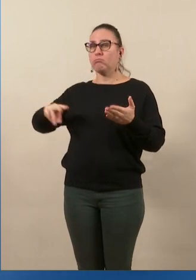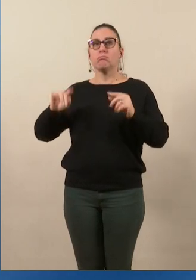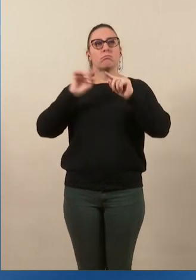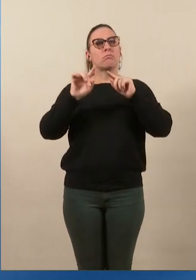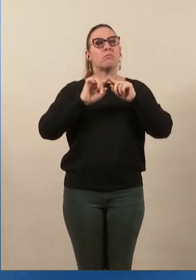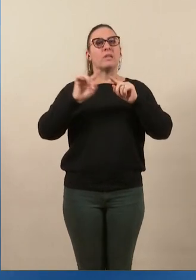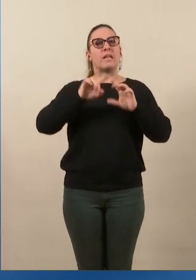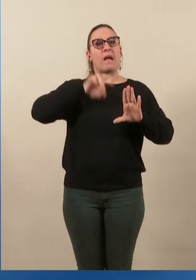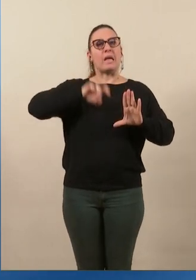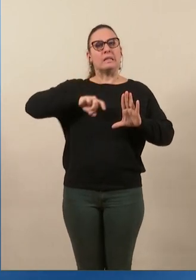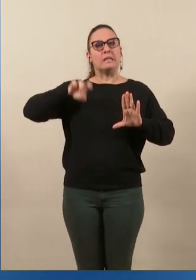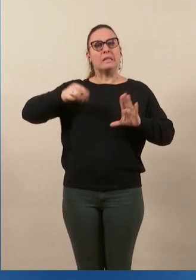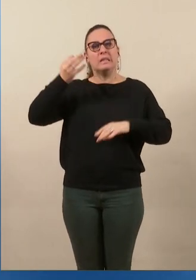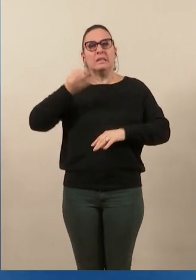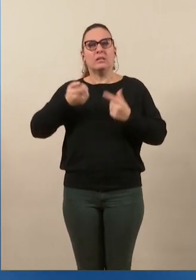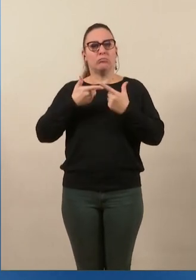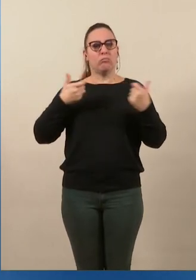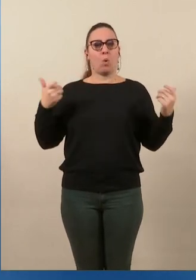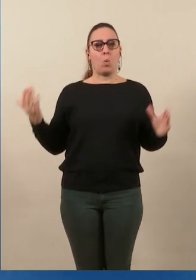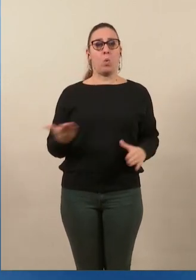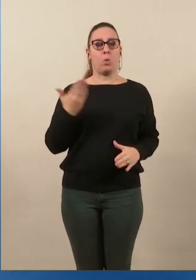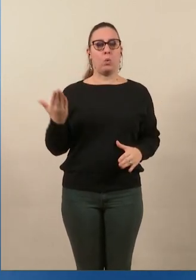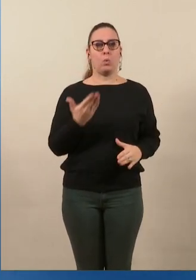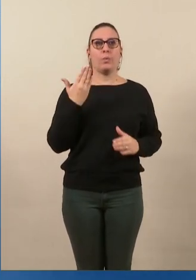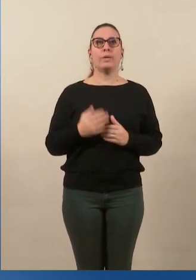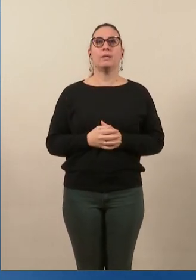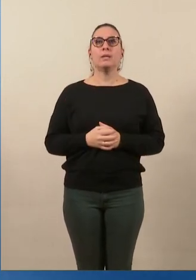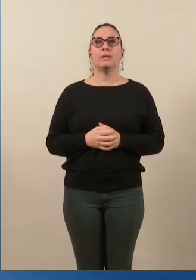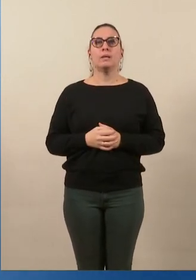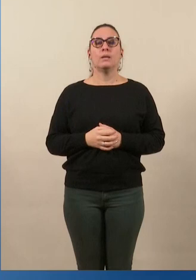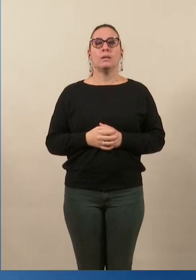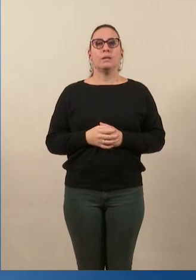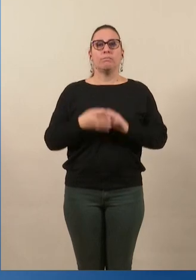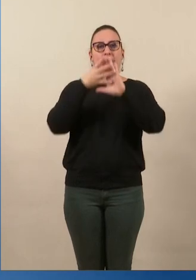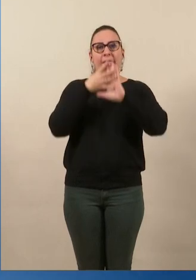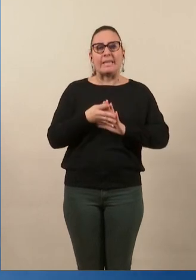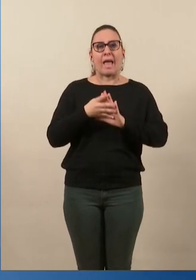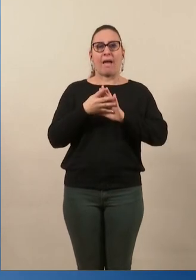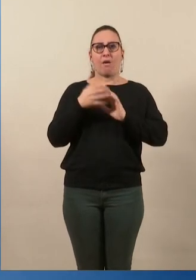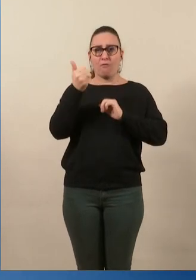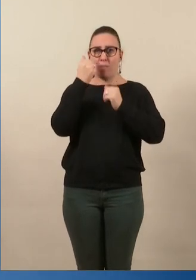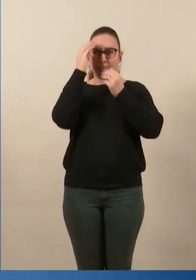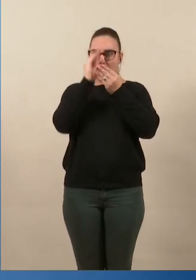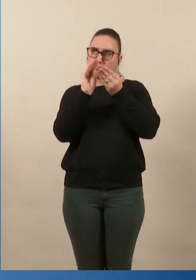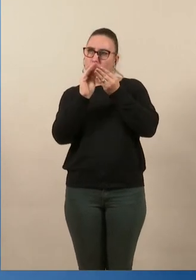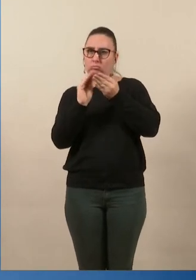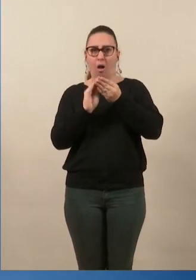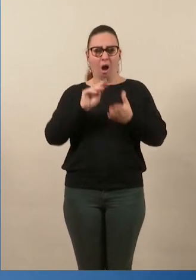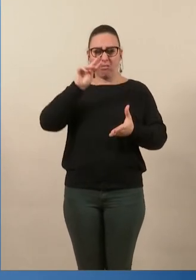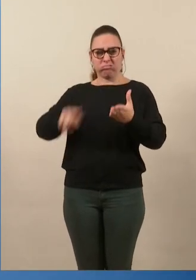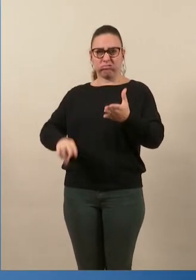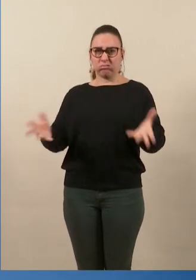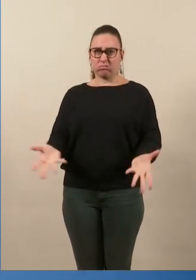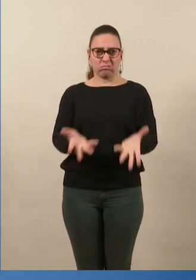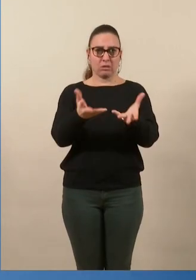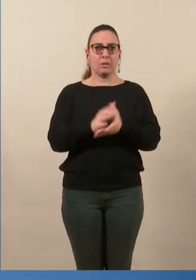statistique extrême sophistiqué t les toutes les critères toutes les questions que vous pouvez vous poser on a choisi